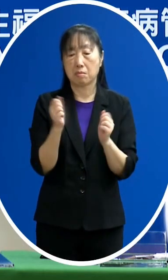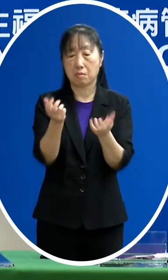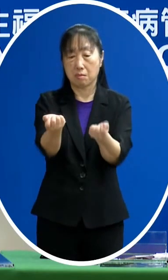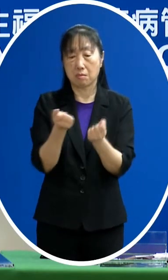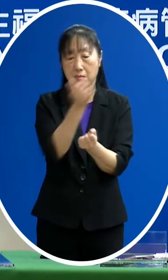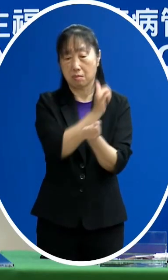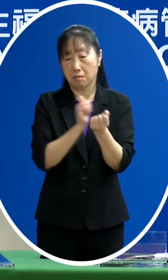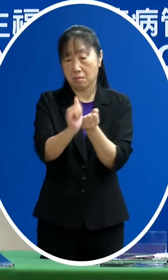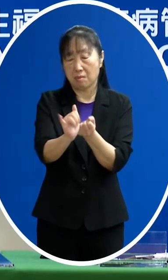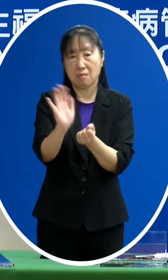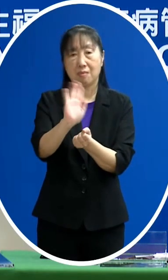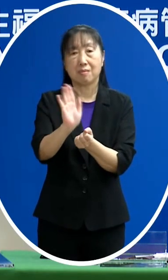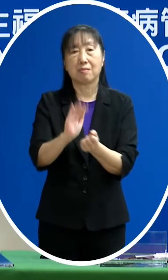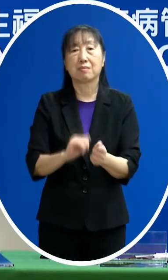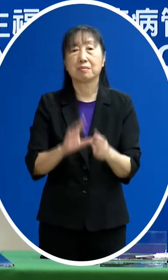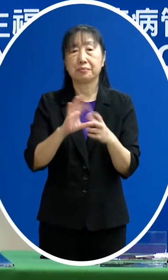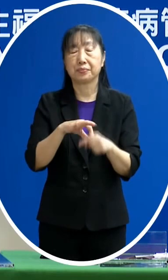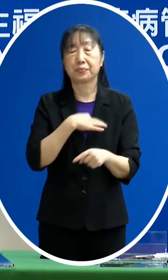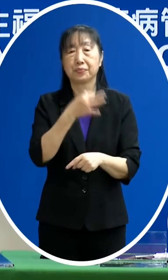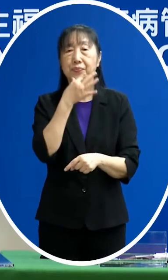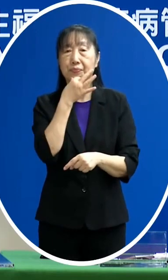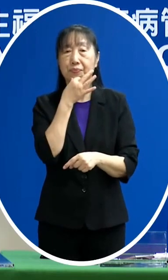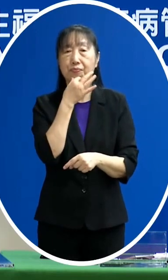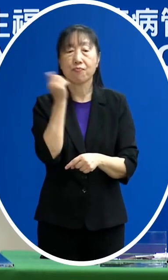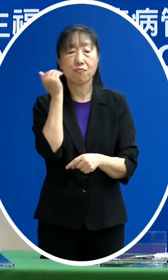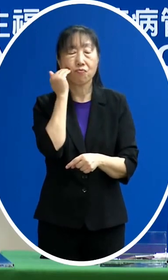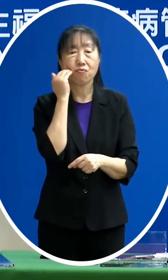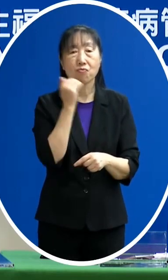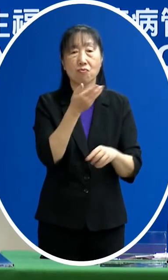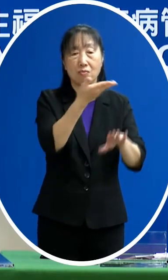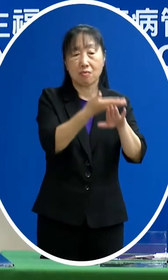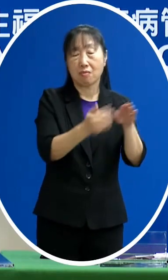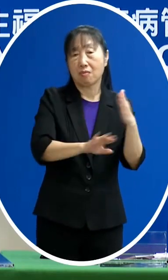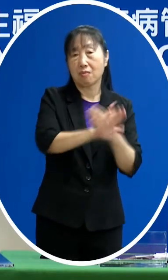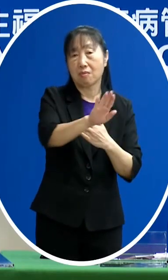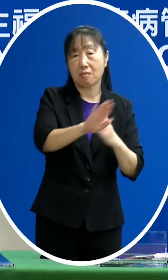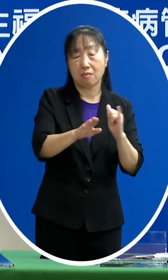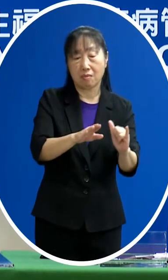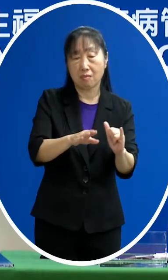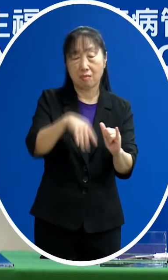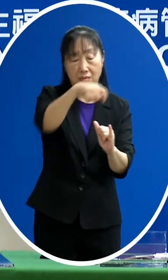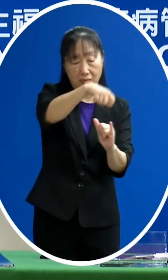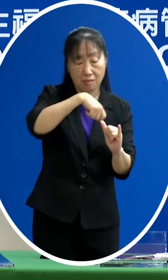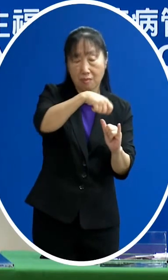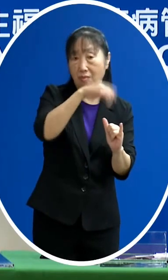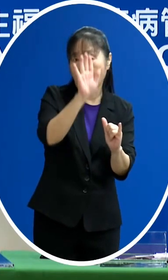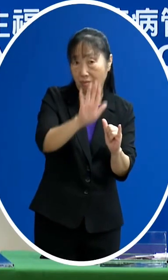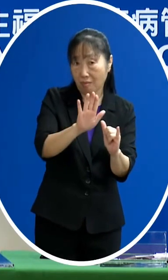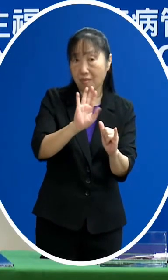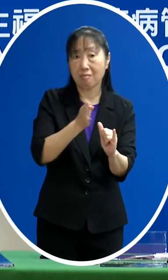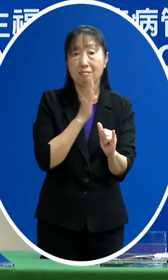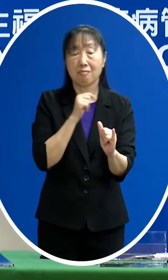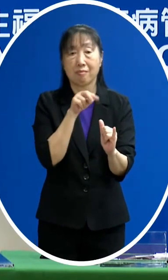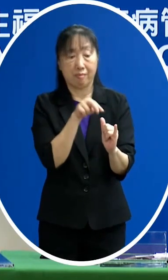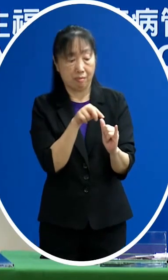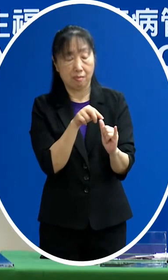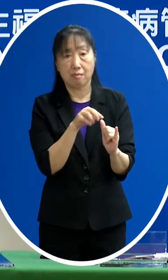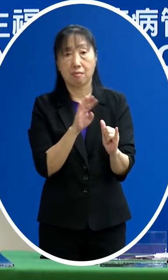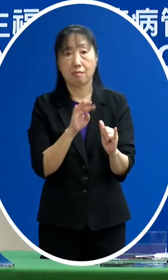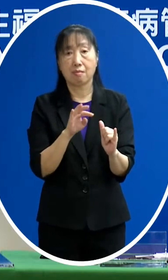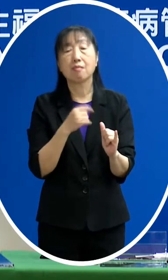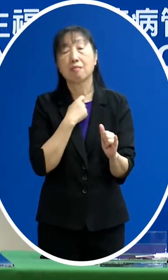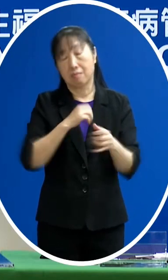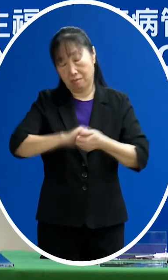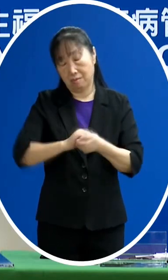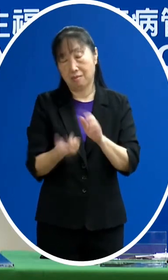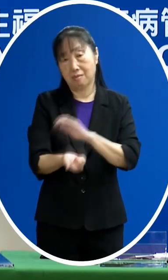且最主要是这个尸体一旦没有进到冰柜，那又不能打开，所以就变成就是要时间就越